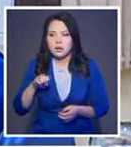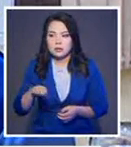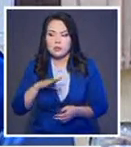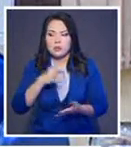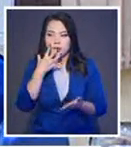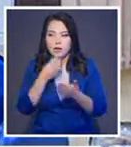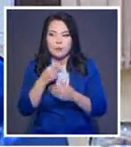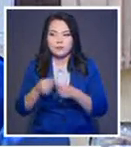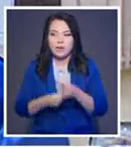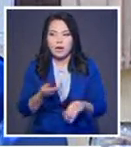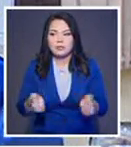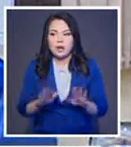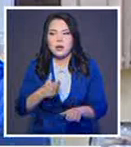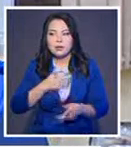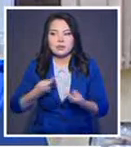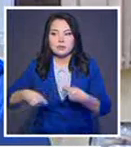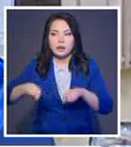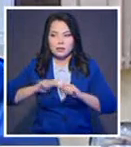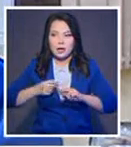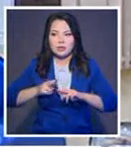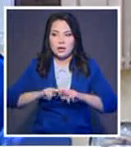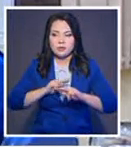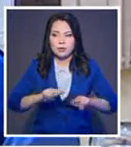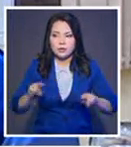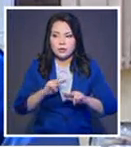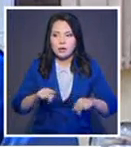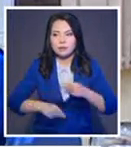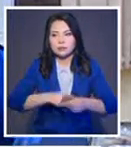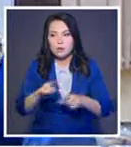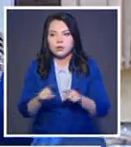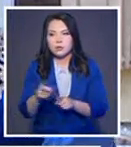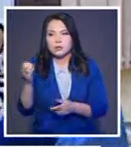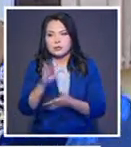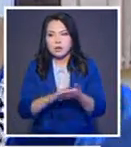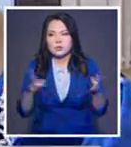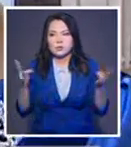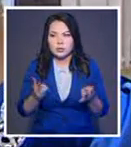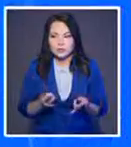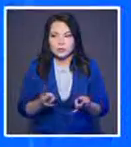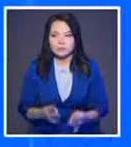біздің бабалардың қалдырған аманаты. Біз өзімізден кейінгілерге көпір болып, соны жалғастыру керекпіз.